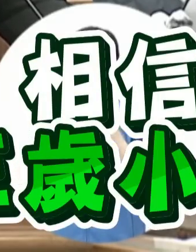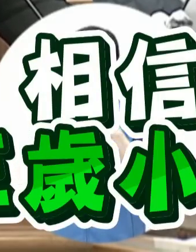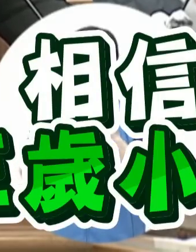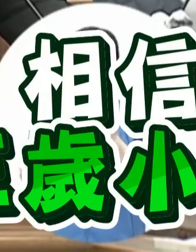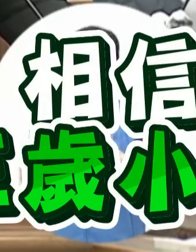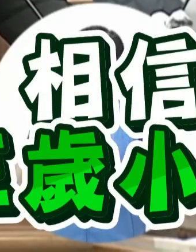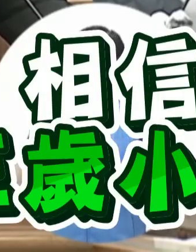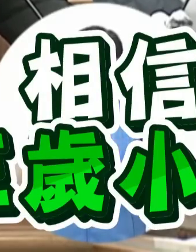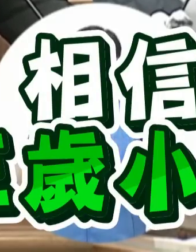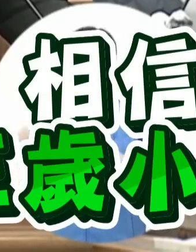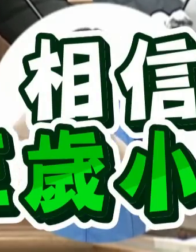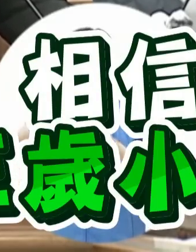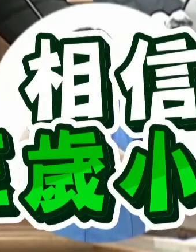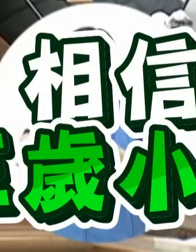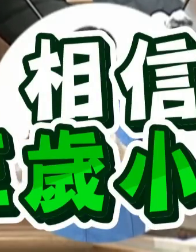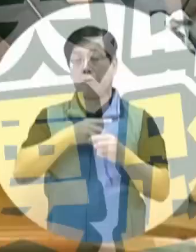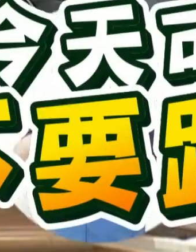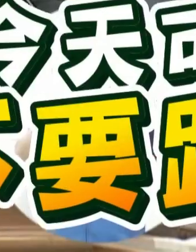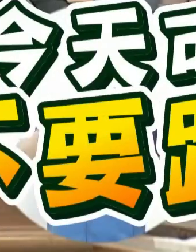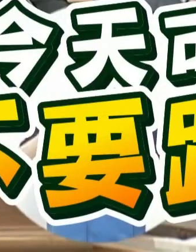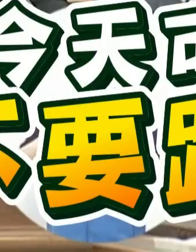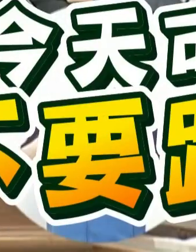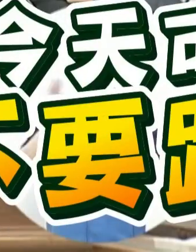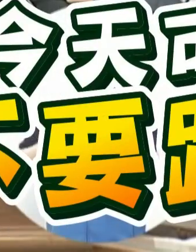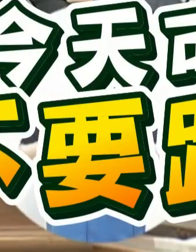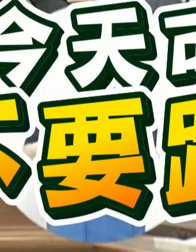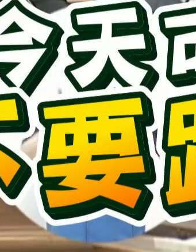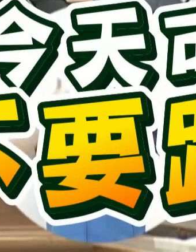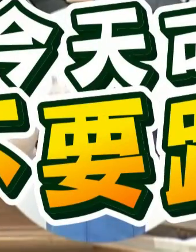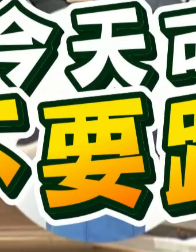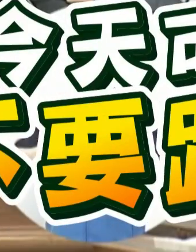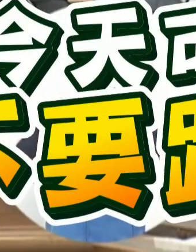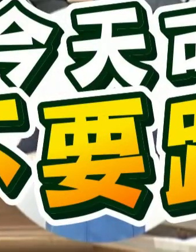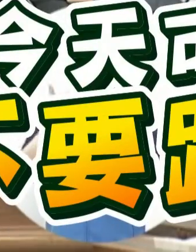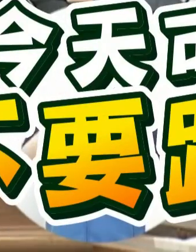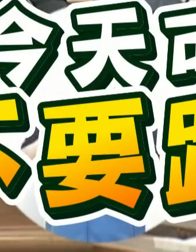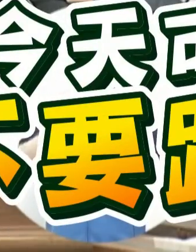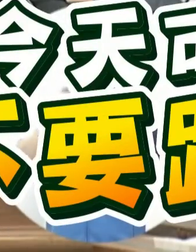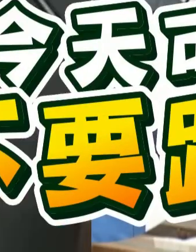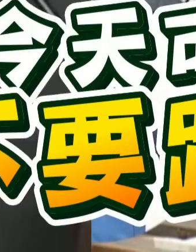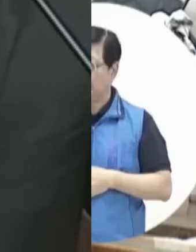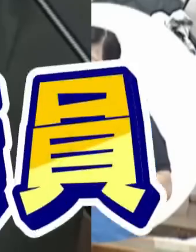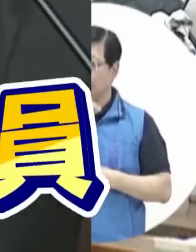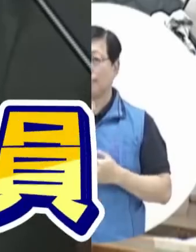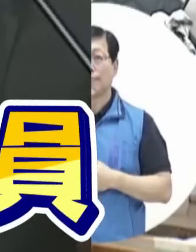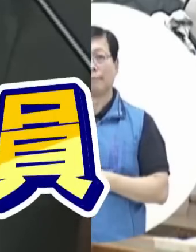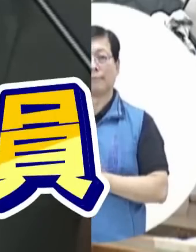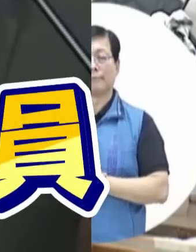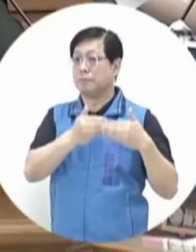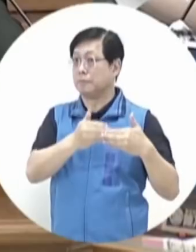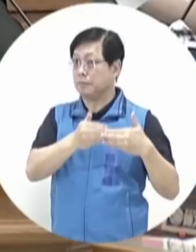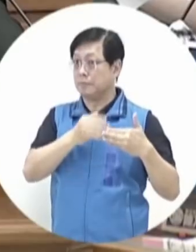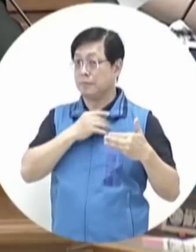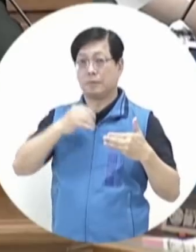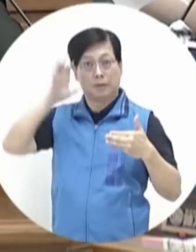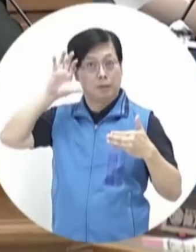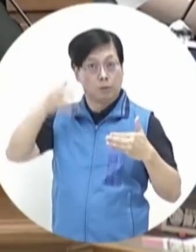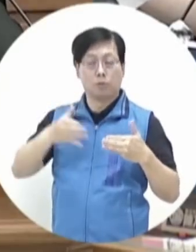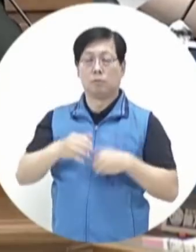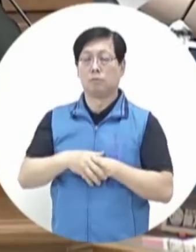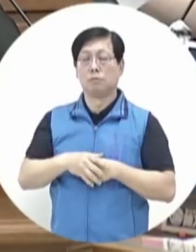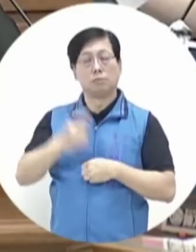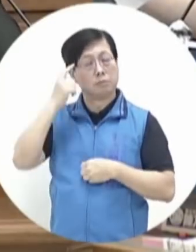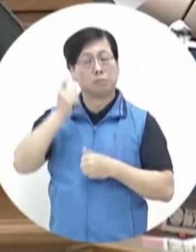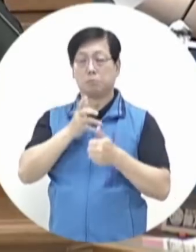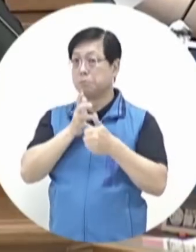不是选一个三岁小孩当市长，所以今天可以请您不要跳针吗？ 谢谢议员。 请问